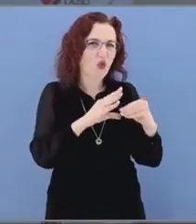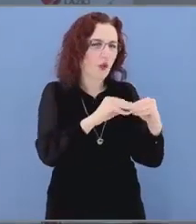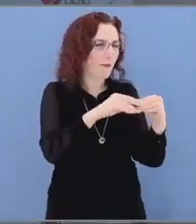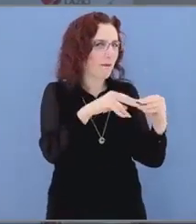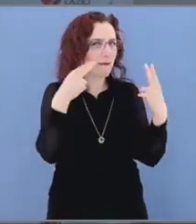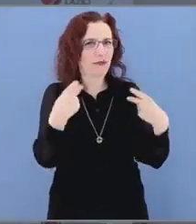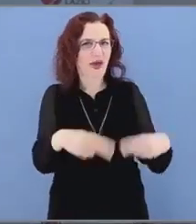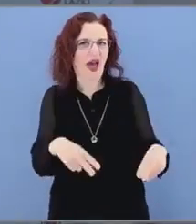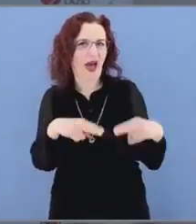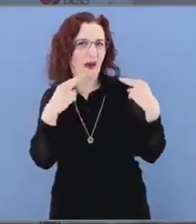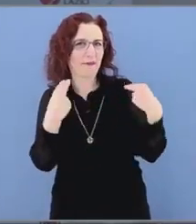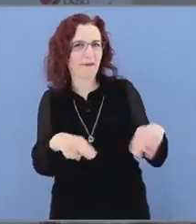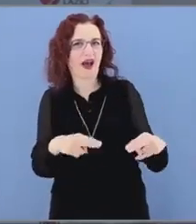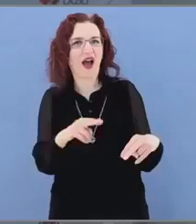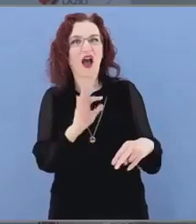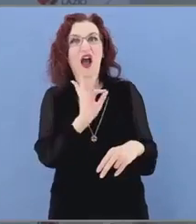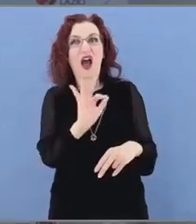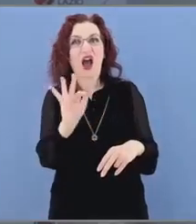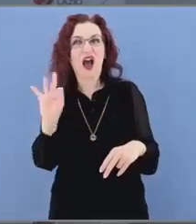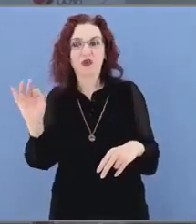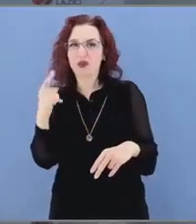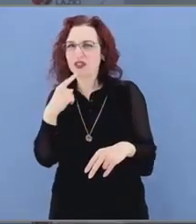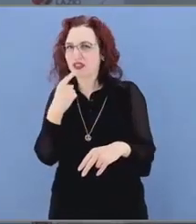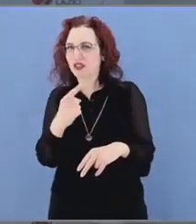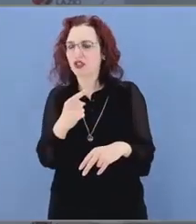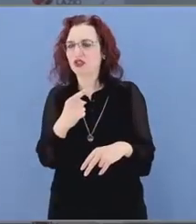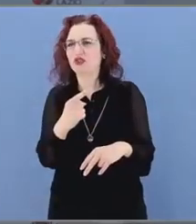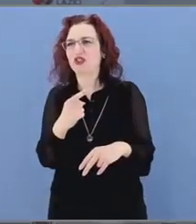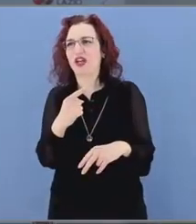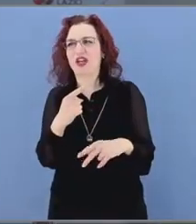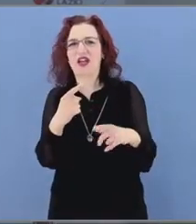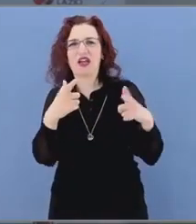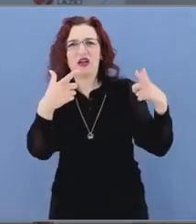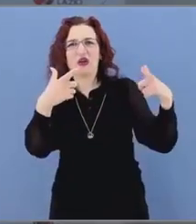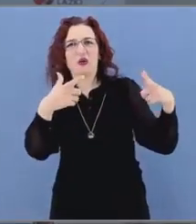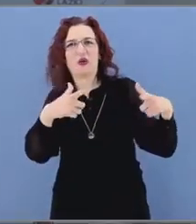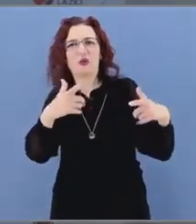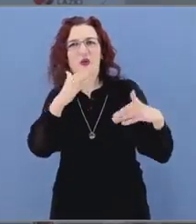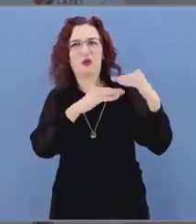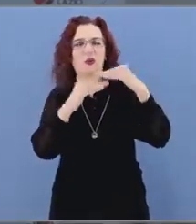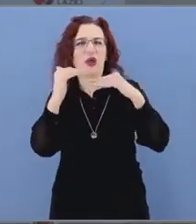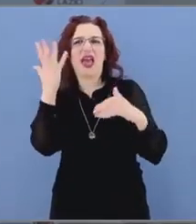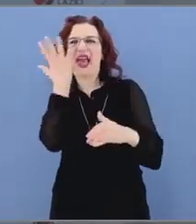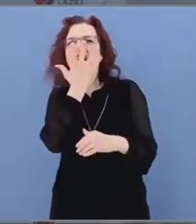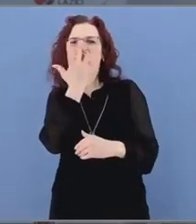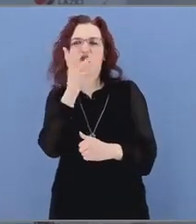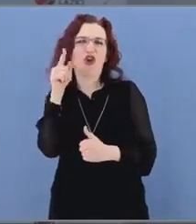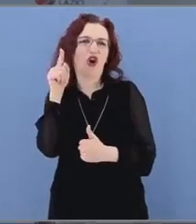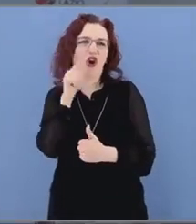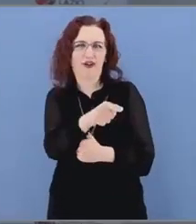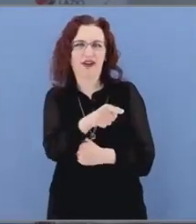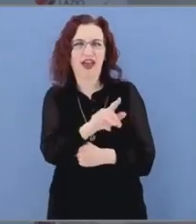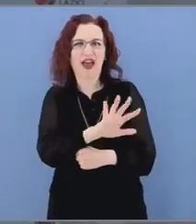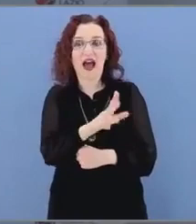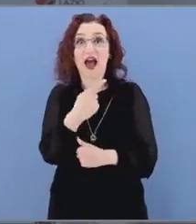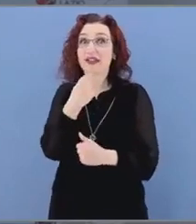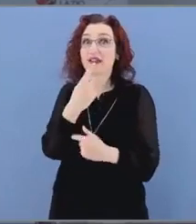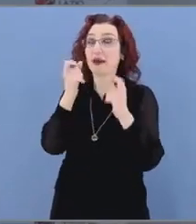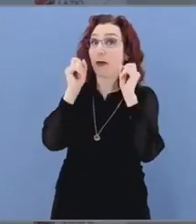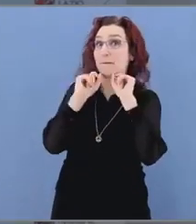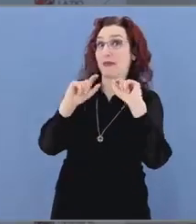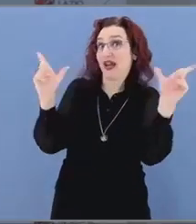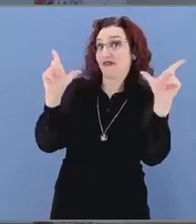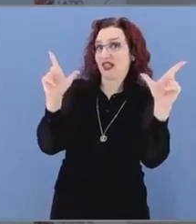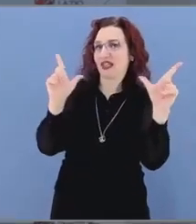definirono addirittura, dal punto di vista urbanistico, un errore, altri invece una meraviglia. Ma la sostanza